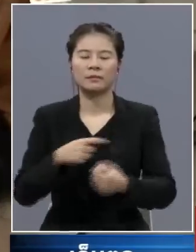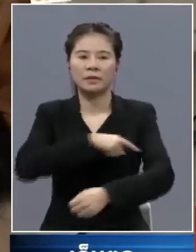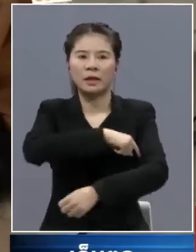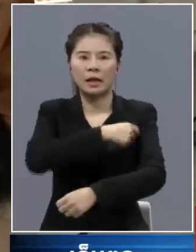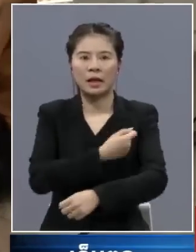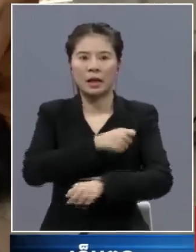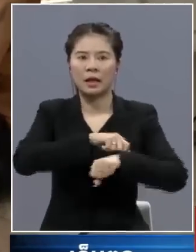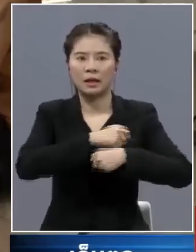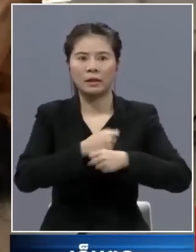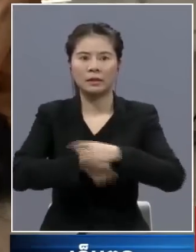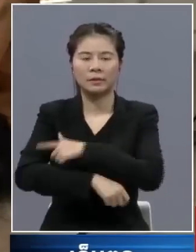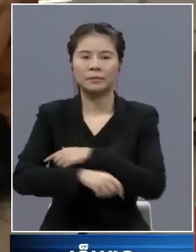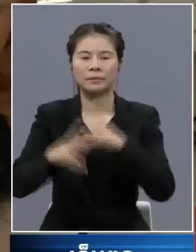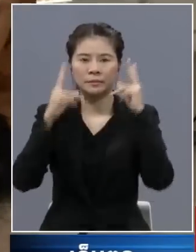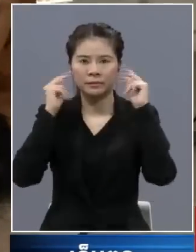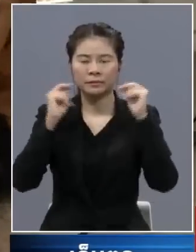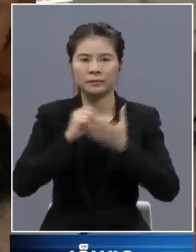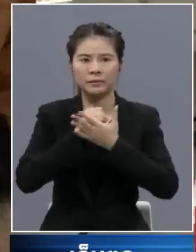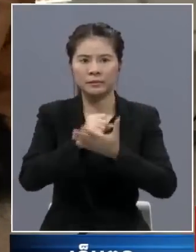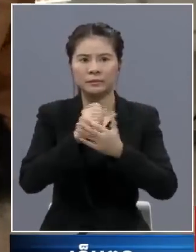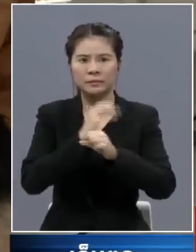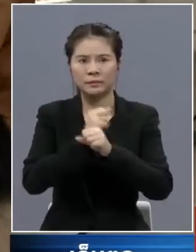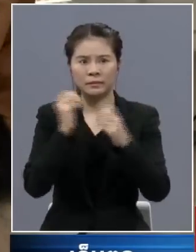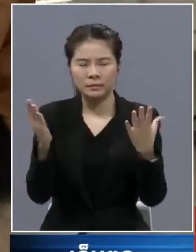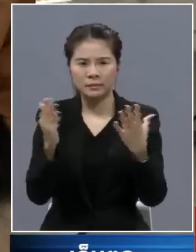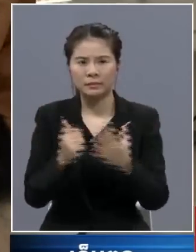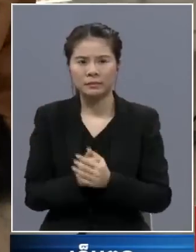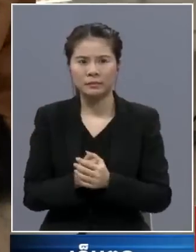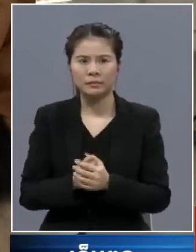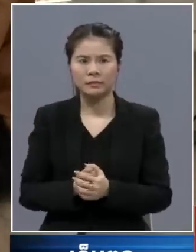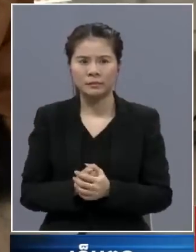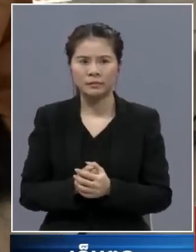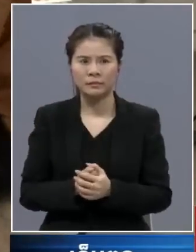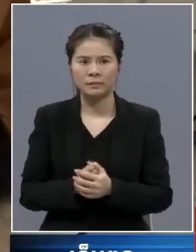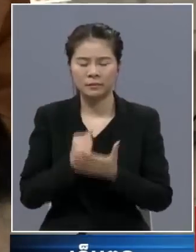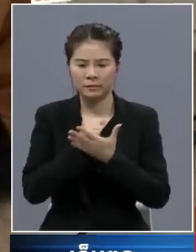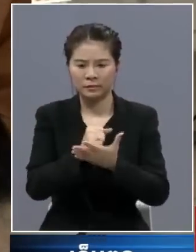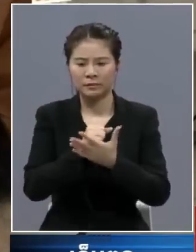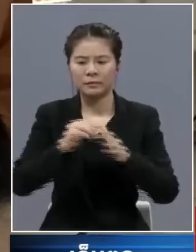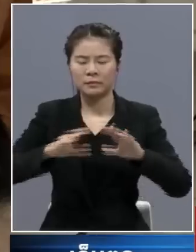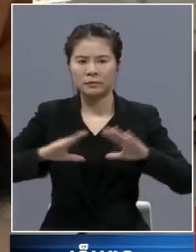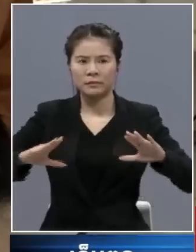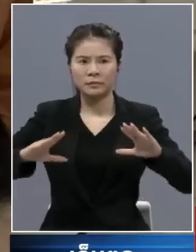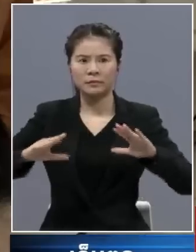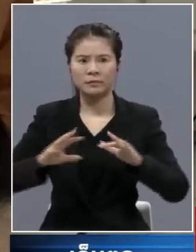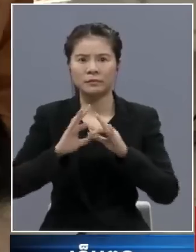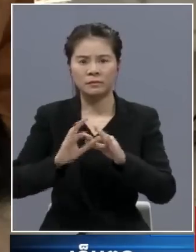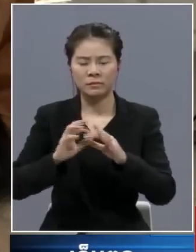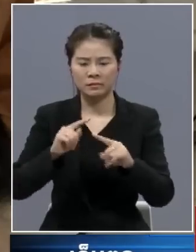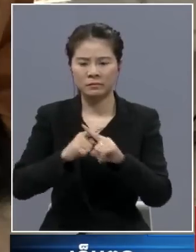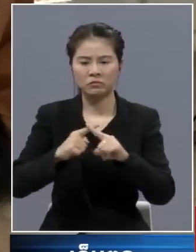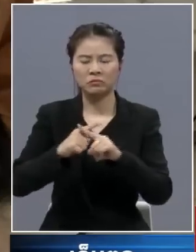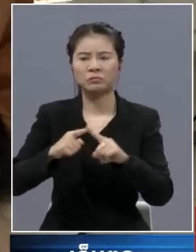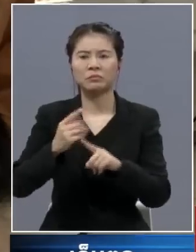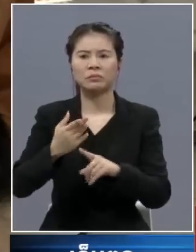ให้นายกช่วยยังไงบ้าง ขอให้ช่วยเหลือน้องๆหน่อยเพราะน้องบาดเจ็บน้องก็ไม่มีอะไรเลยค